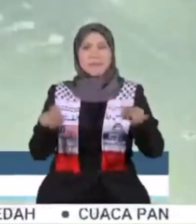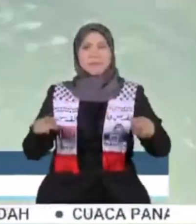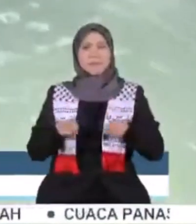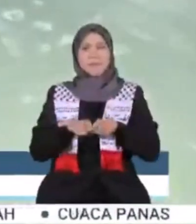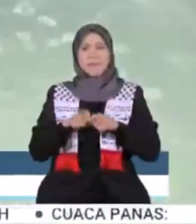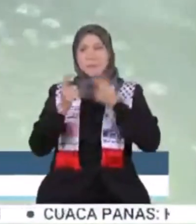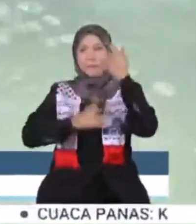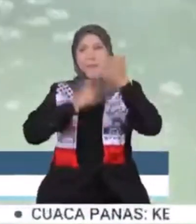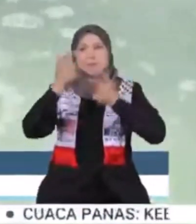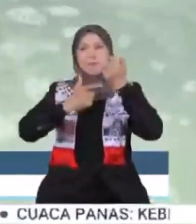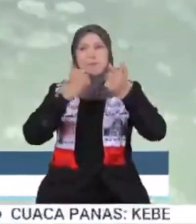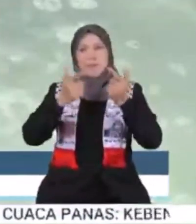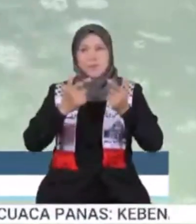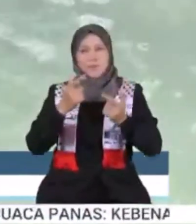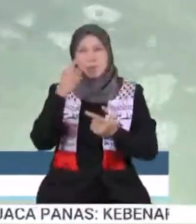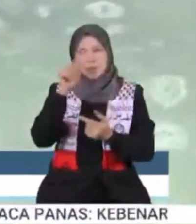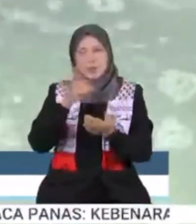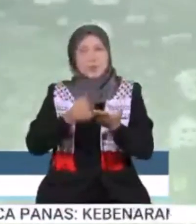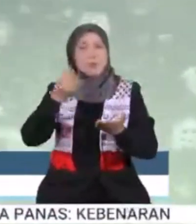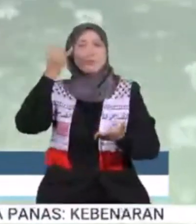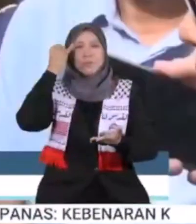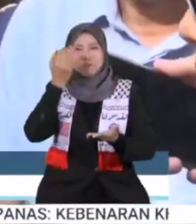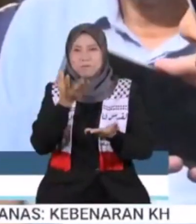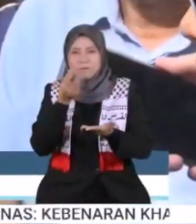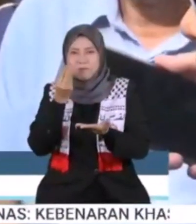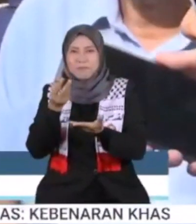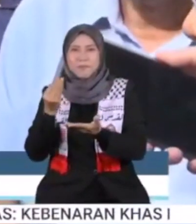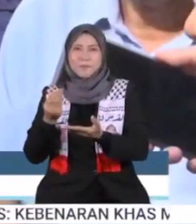sebagai lokasi pelancongan ilmiah pilihan.